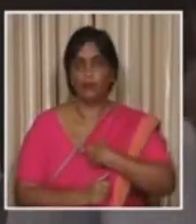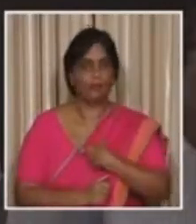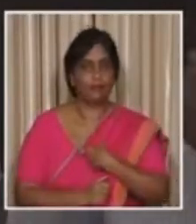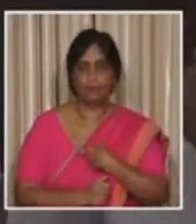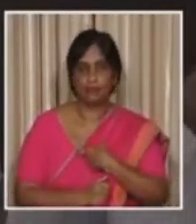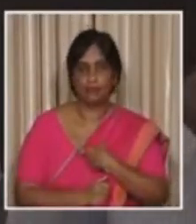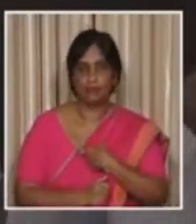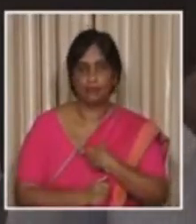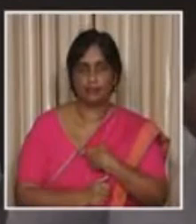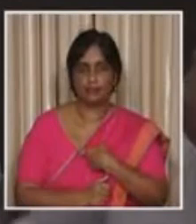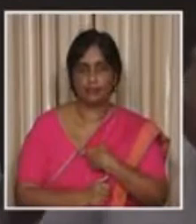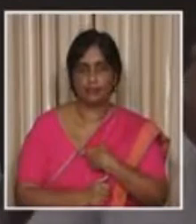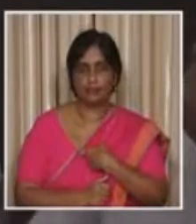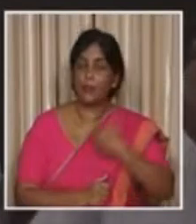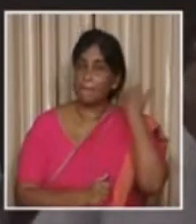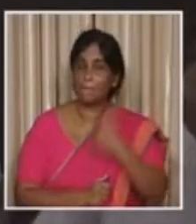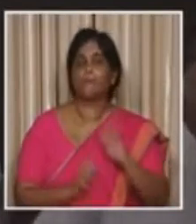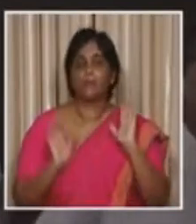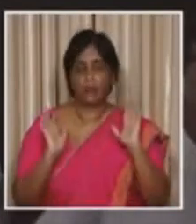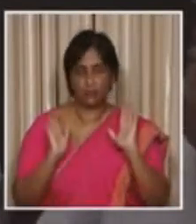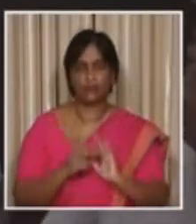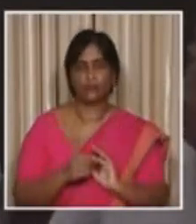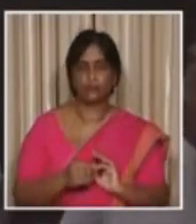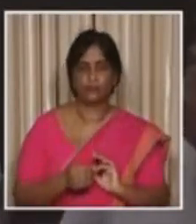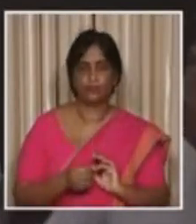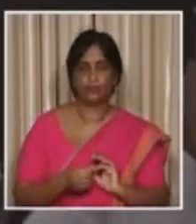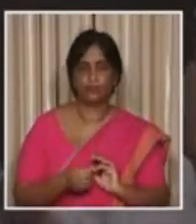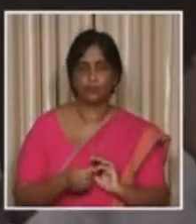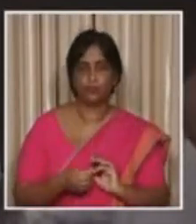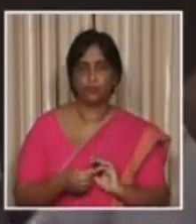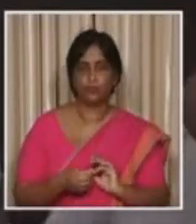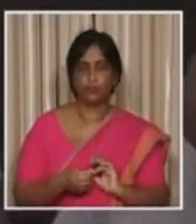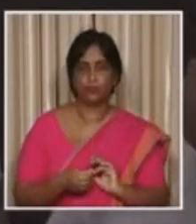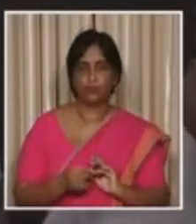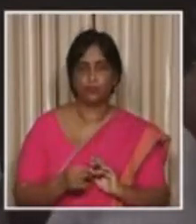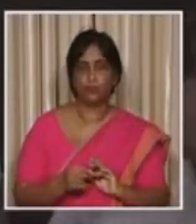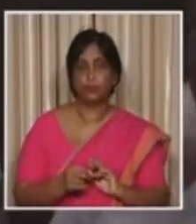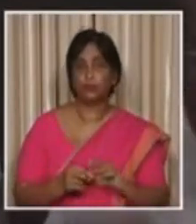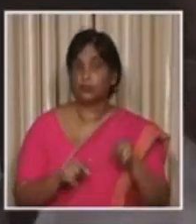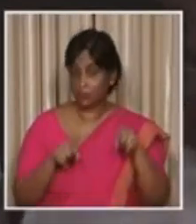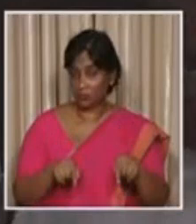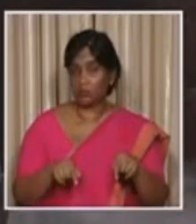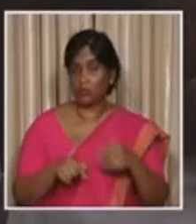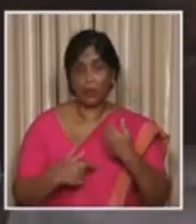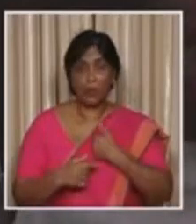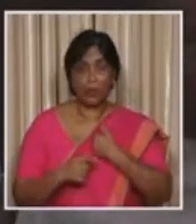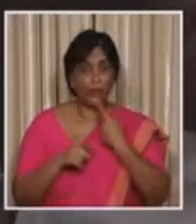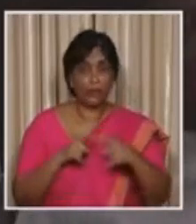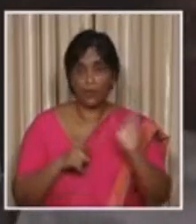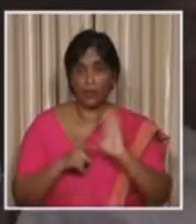වෙන්නේ කර්මන්තුවන් දැන් ප්‍රශ්න ඉදිරිපත් කරානම් මරලා විතරයි. මම මගේ මේක මේ මගේ